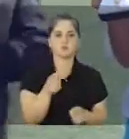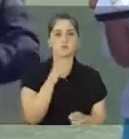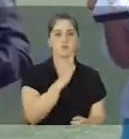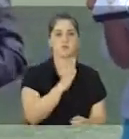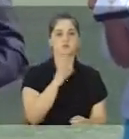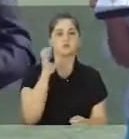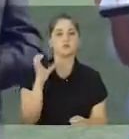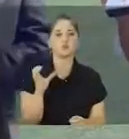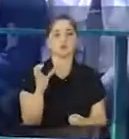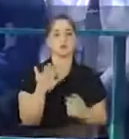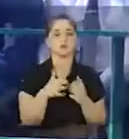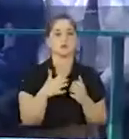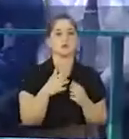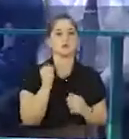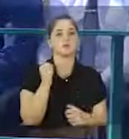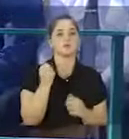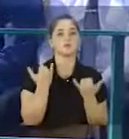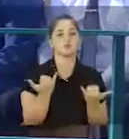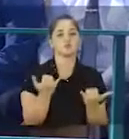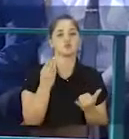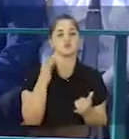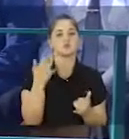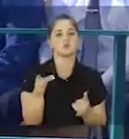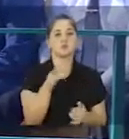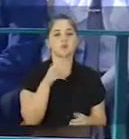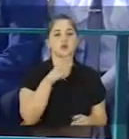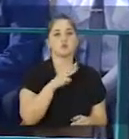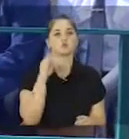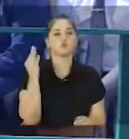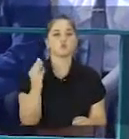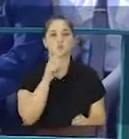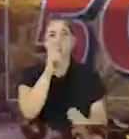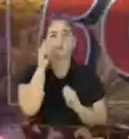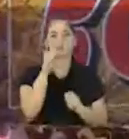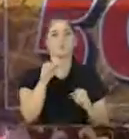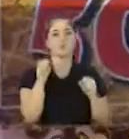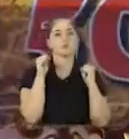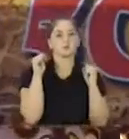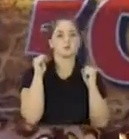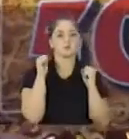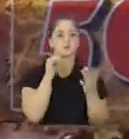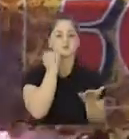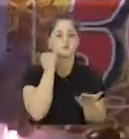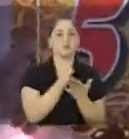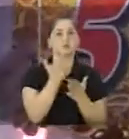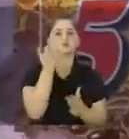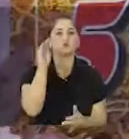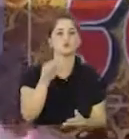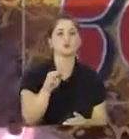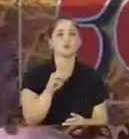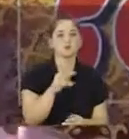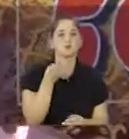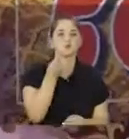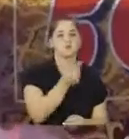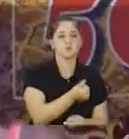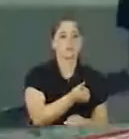Владиславу Сутермину, тренеру Эльмиры. Аким Шетского района Марат Жандаулетов подарил спортсменке сертификат на 500 тысяч тенге и